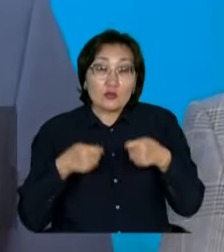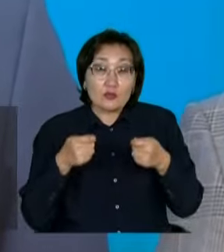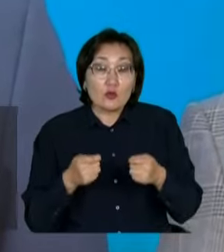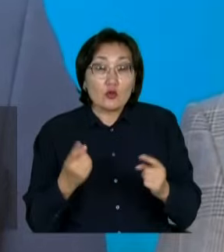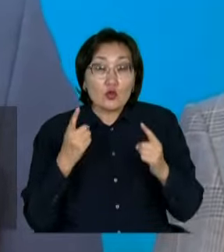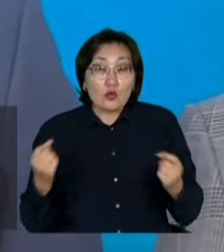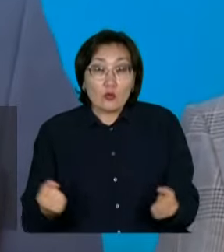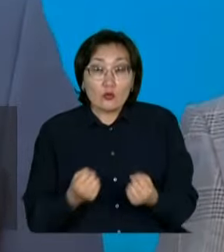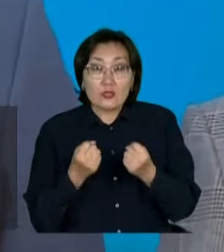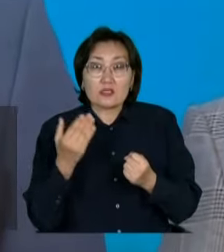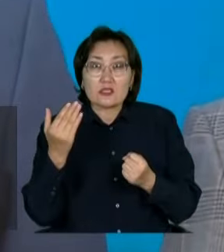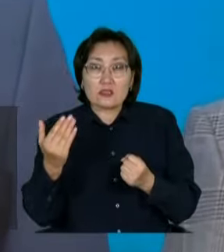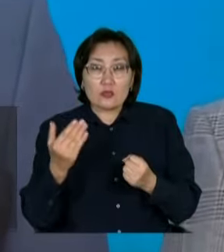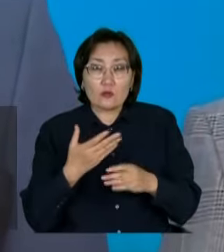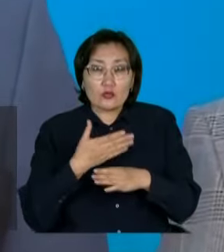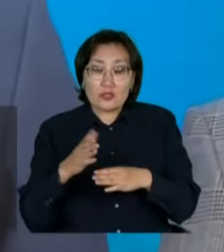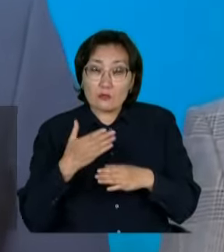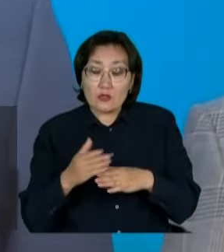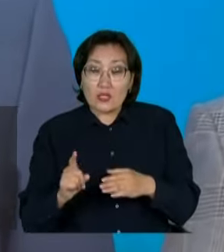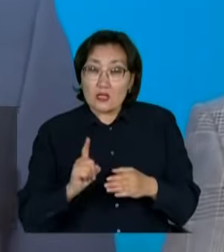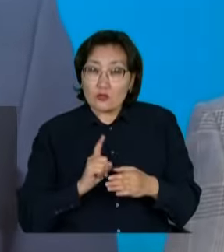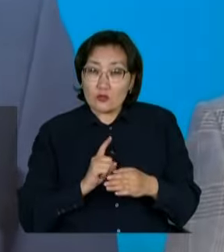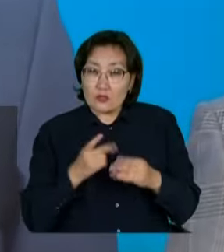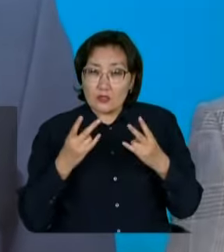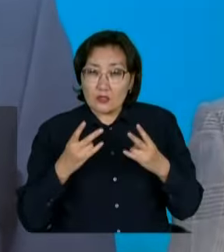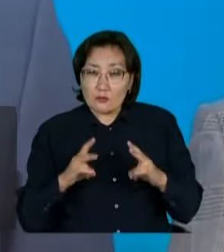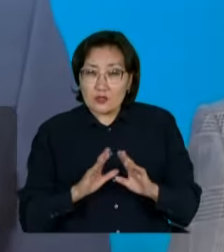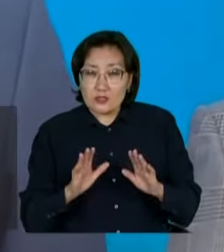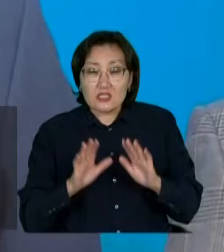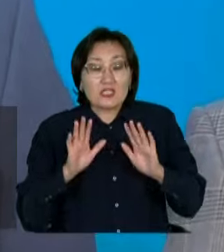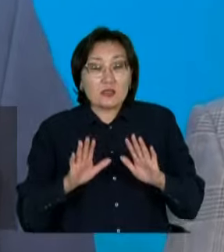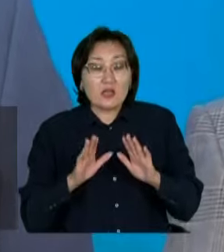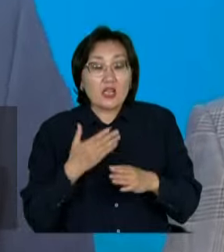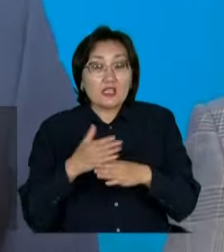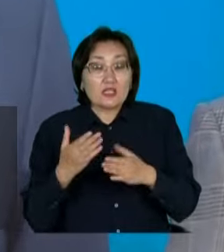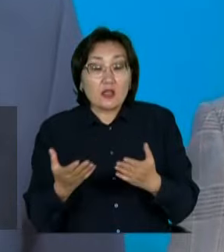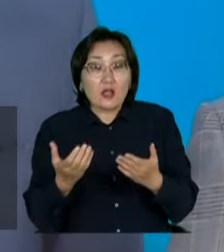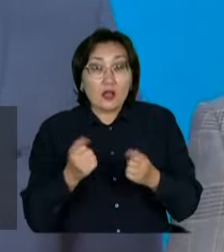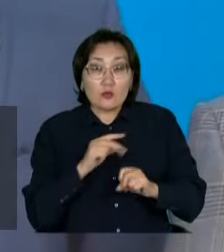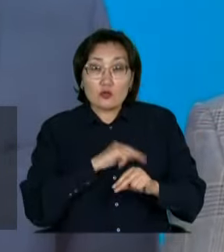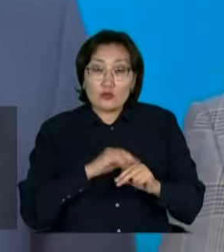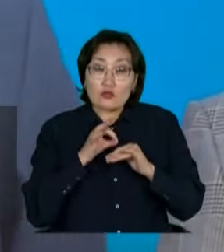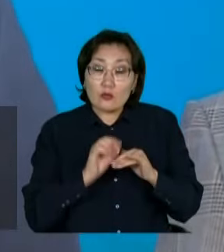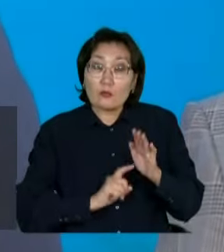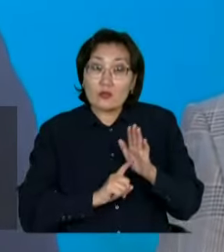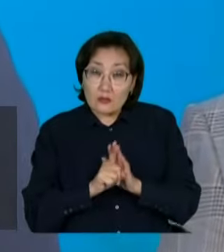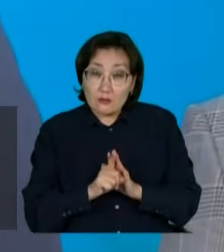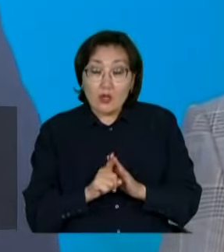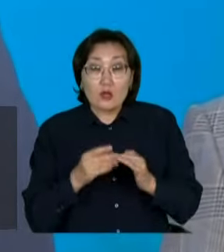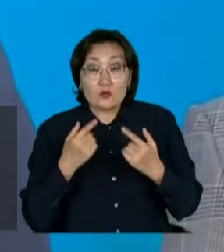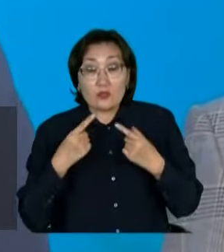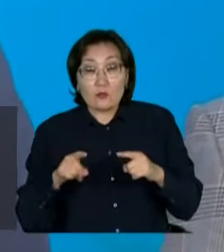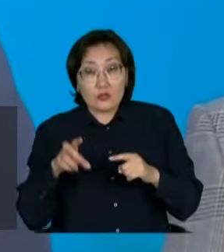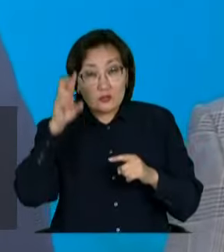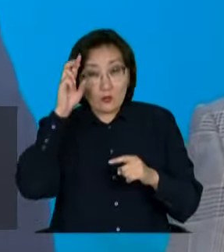қолдау. Сіздердің енді субсидия тосып бастарыңыз қатып керек жоқ. Тек қана кредитті алып жұмыс жасау керек. Одан басқа бүкіл